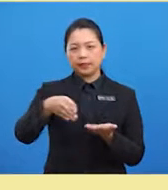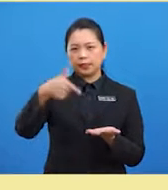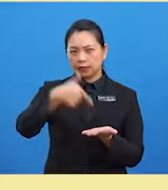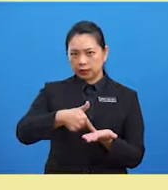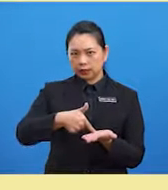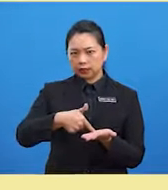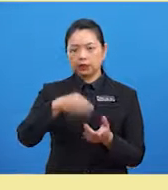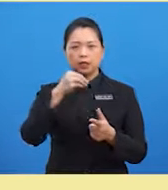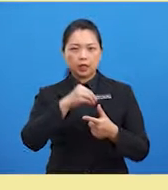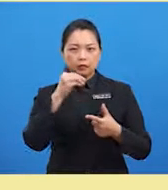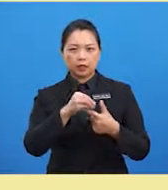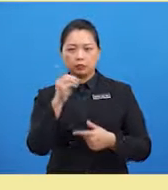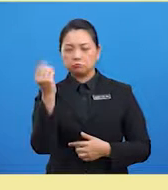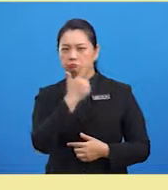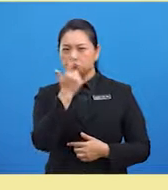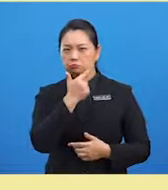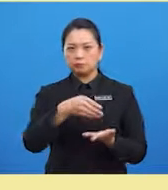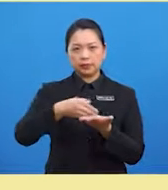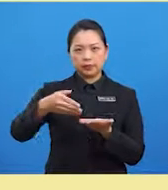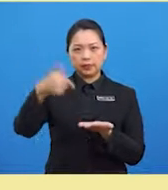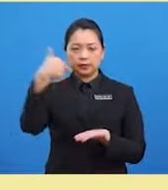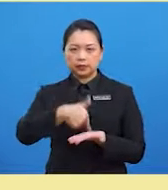akan mengulang pembelian.